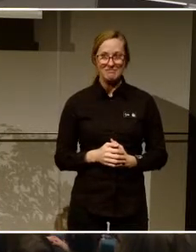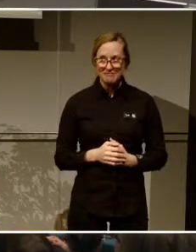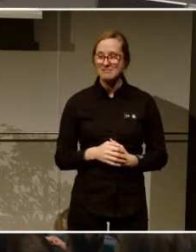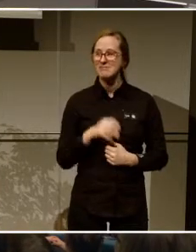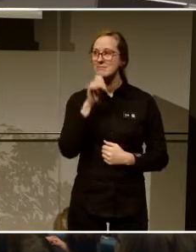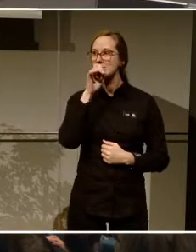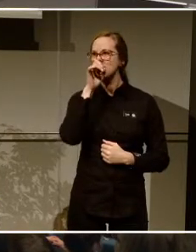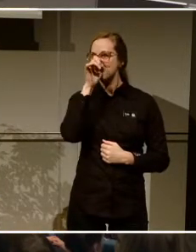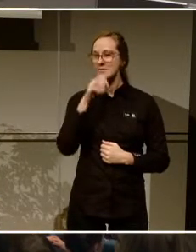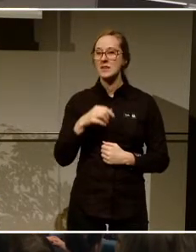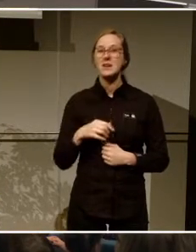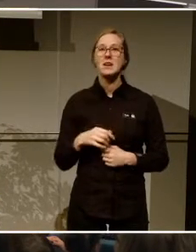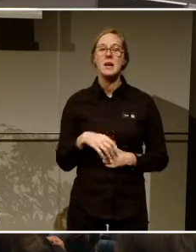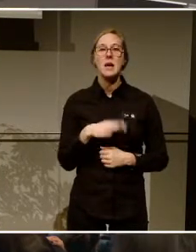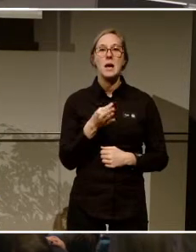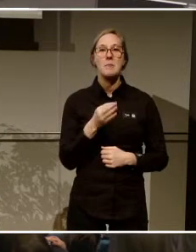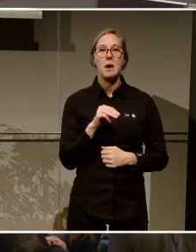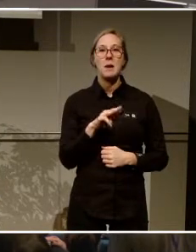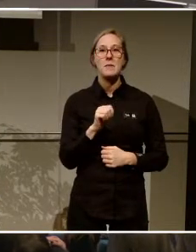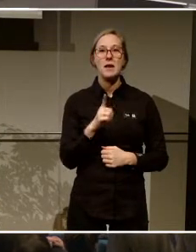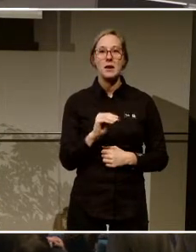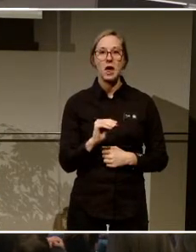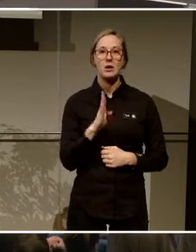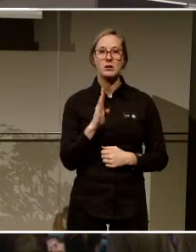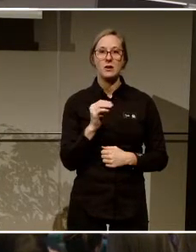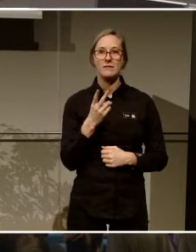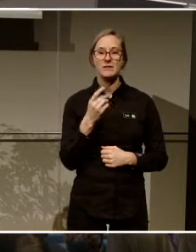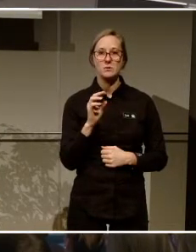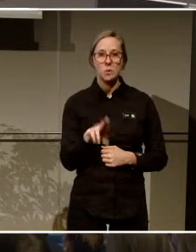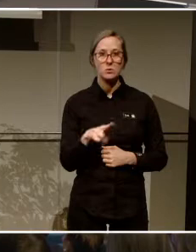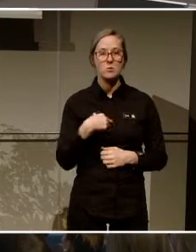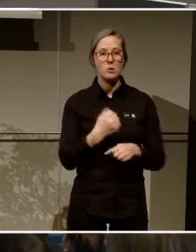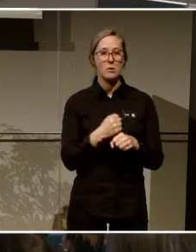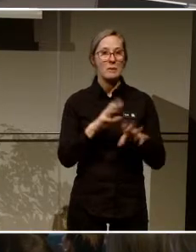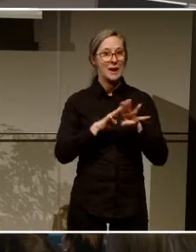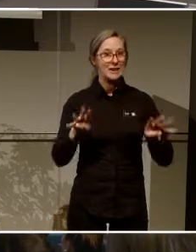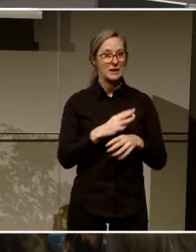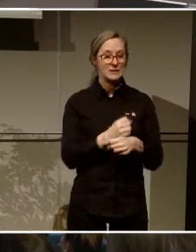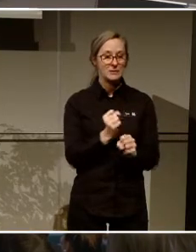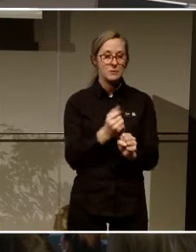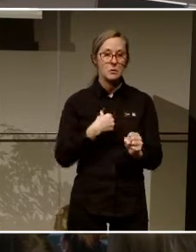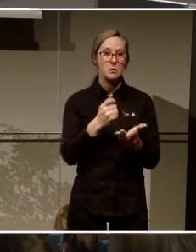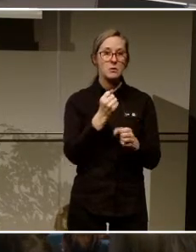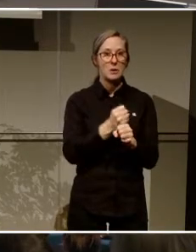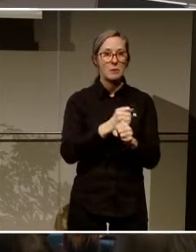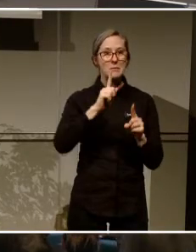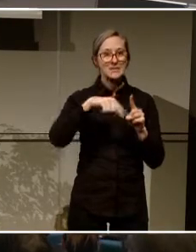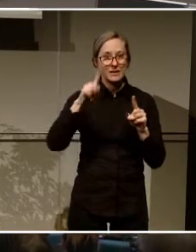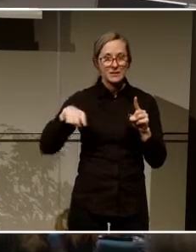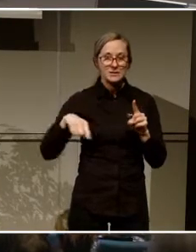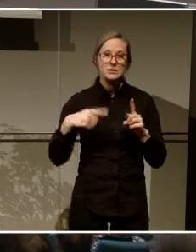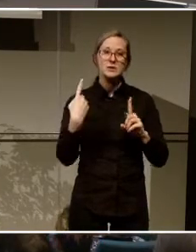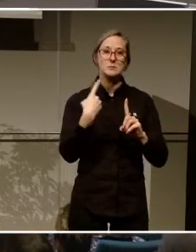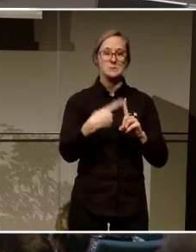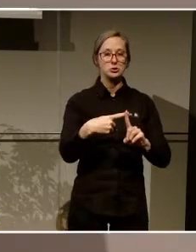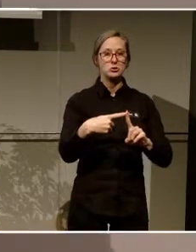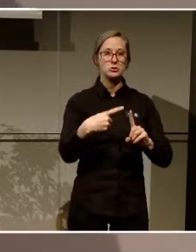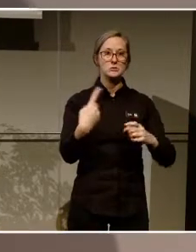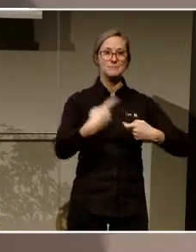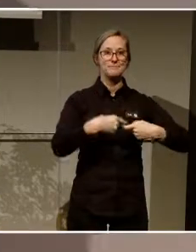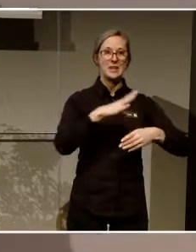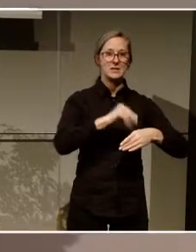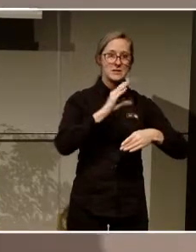Pamela Davidsson heter jag och jag jobbar på Internetstiftelsen. Jag håller på med statistik och jag håller på med statistik om svenskarna